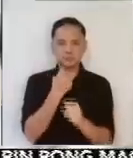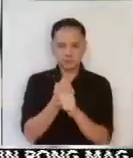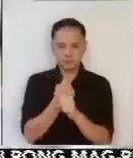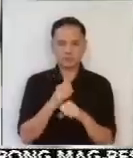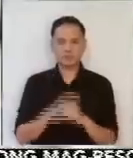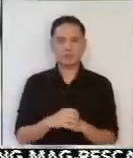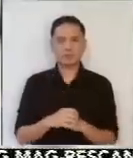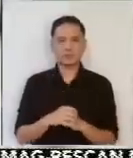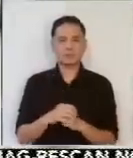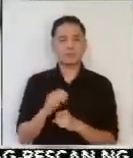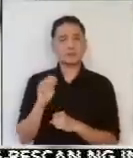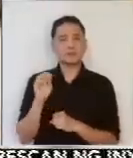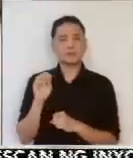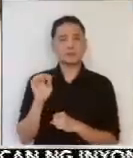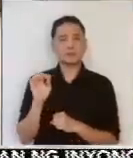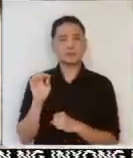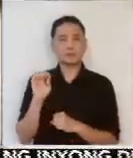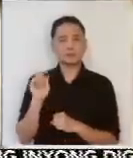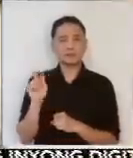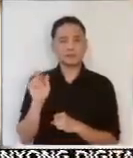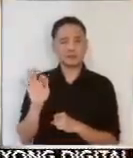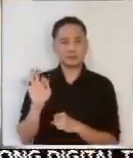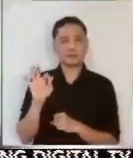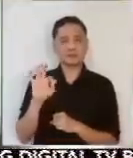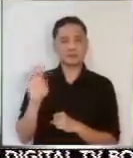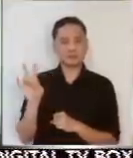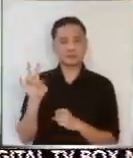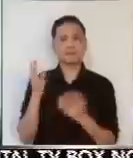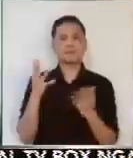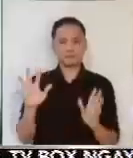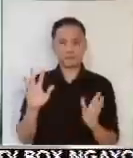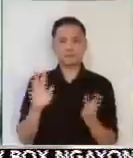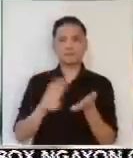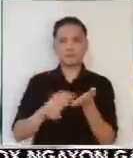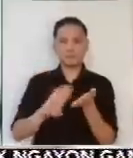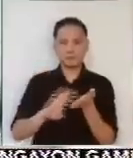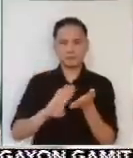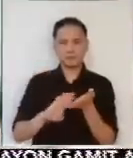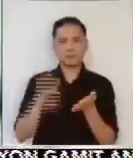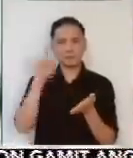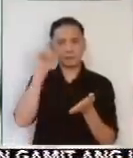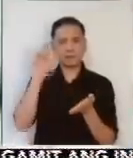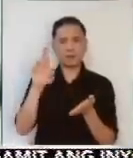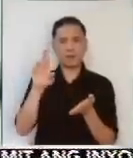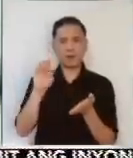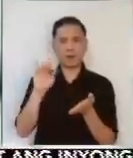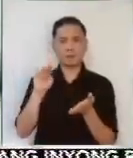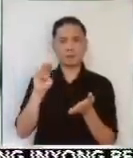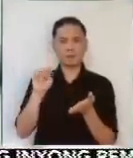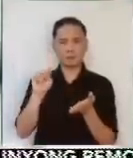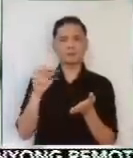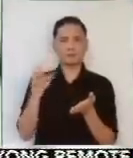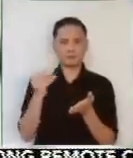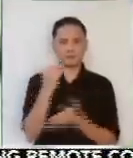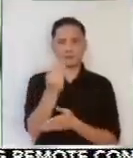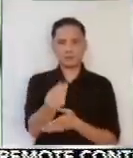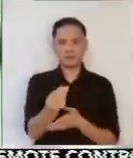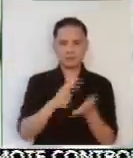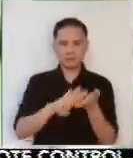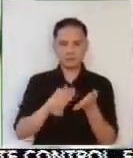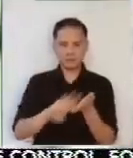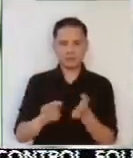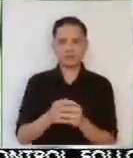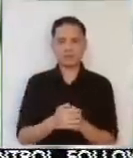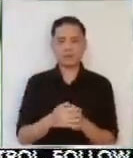dahil nabigyan ng conditional pardon ng nooy Pangulong Fidel Ramos. Lumipas muna ang halos 20 taon bago siya nabigyan naman ng absolute